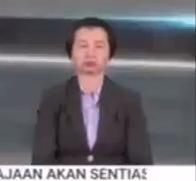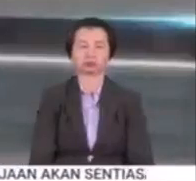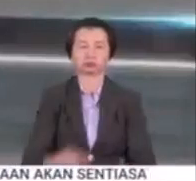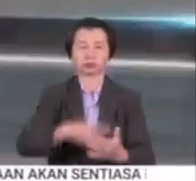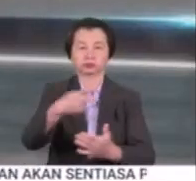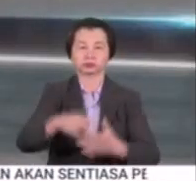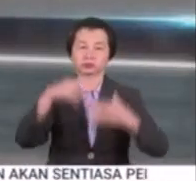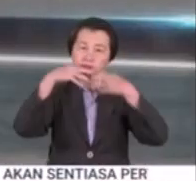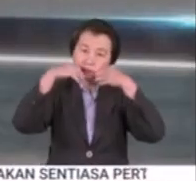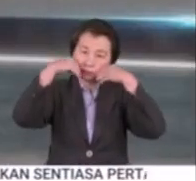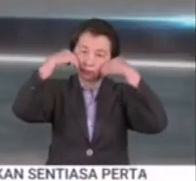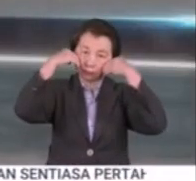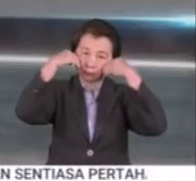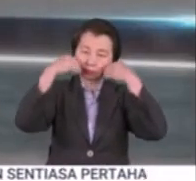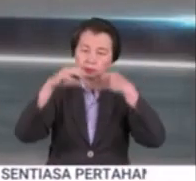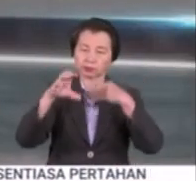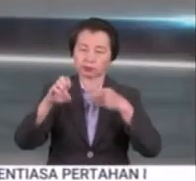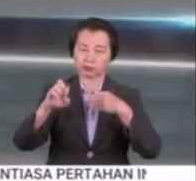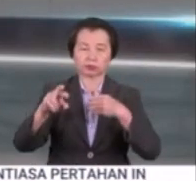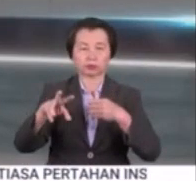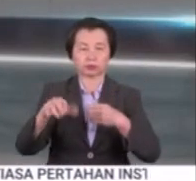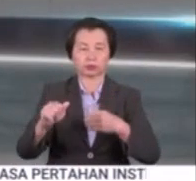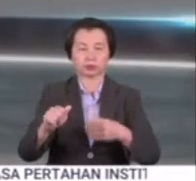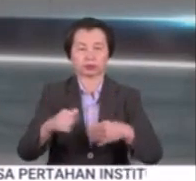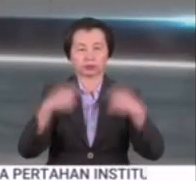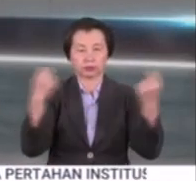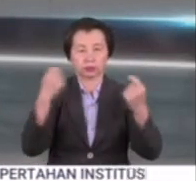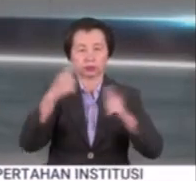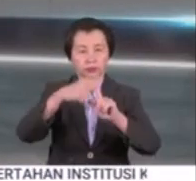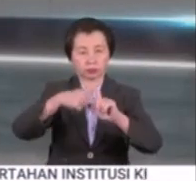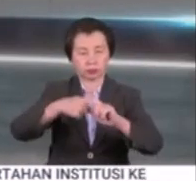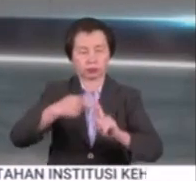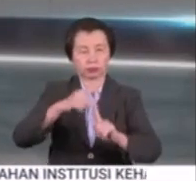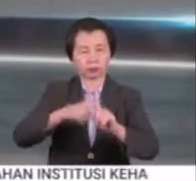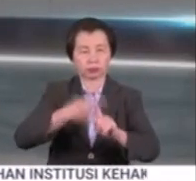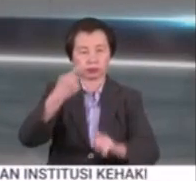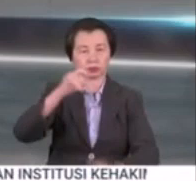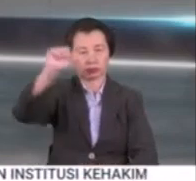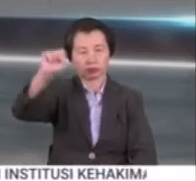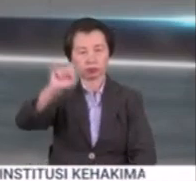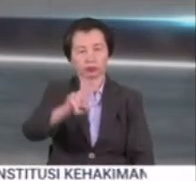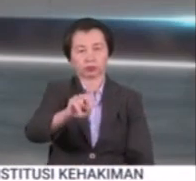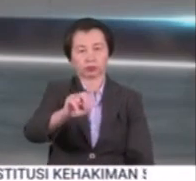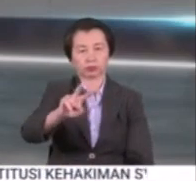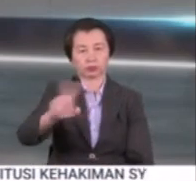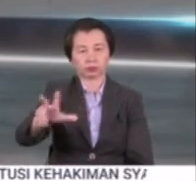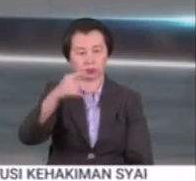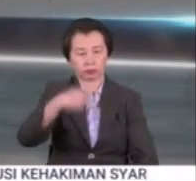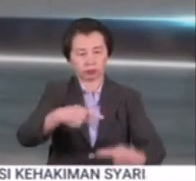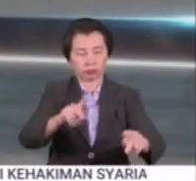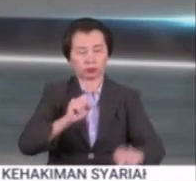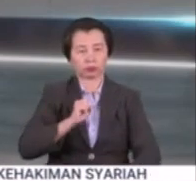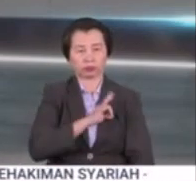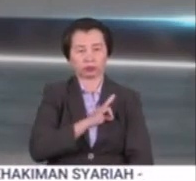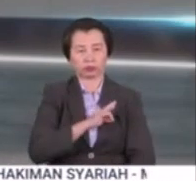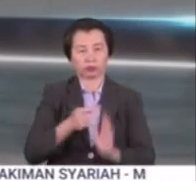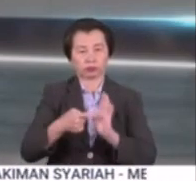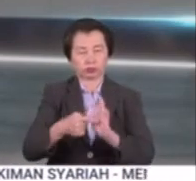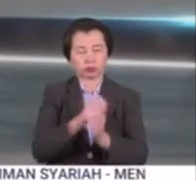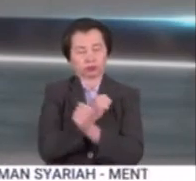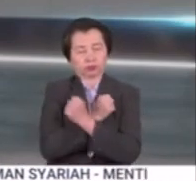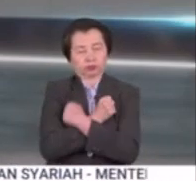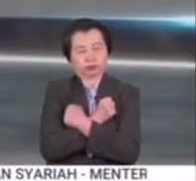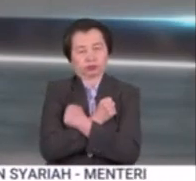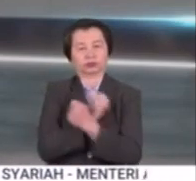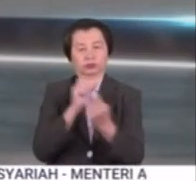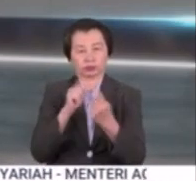program kecerahan antara Kementerian sebenarnya sambutan bulan kebangsaan 2023 peluang bahwa penjawab pamer kecintaan dan